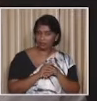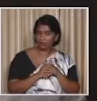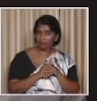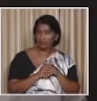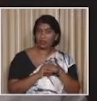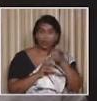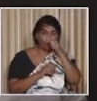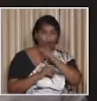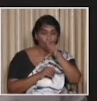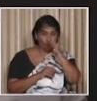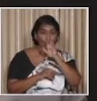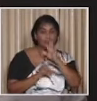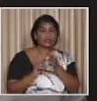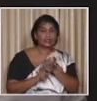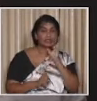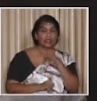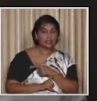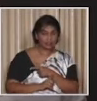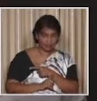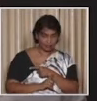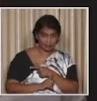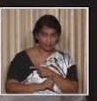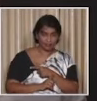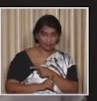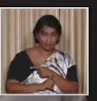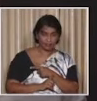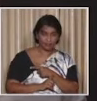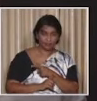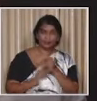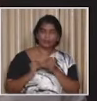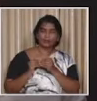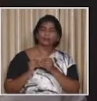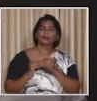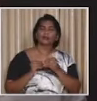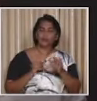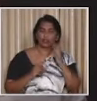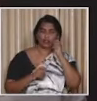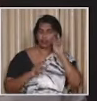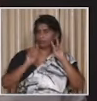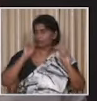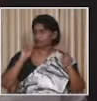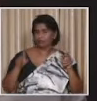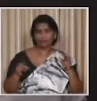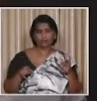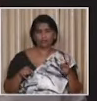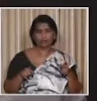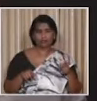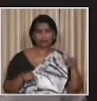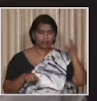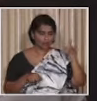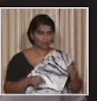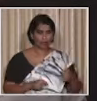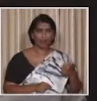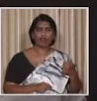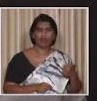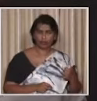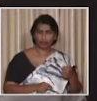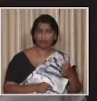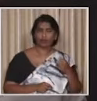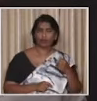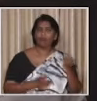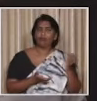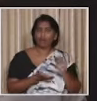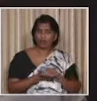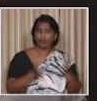අර හොරා හොරා කියන ජනාධිපතිවරයාට ටික කාලයක් යනකොට වටපිට බලලා බැලුවා එතුමා හොඳයි සෝවියට් දේශය